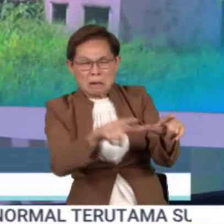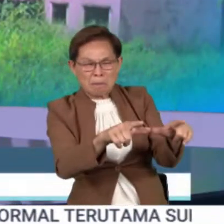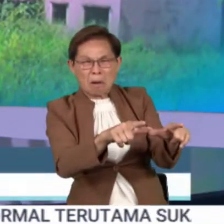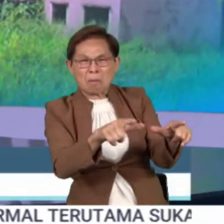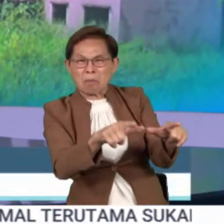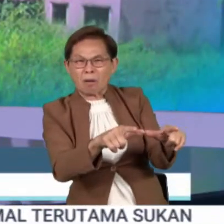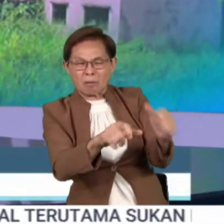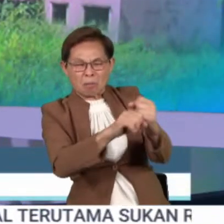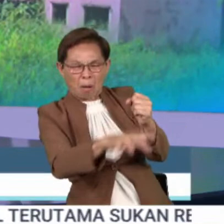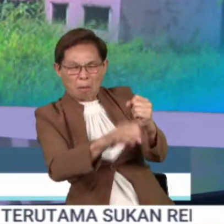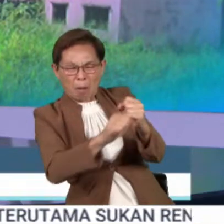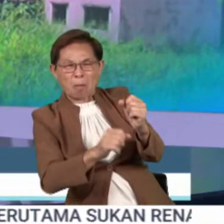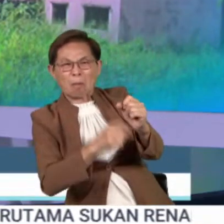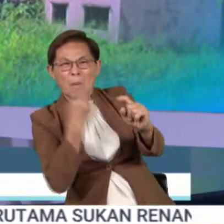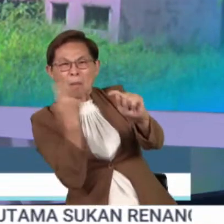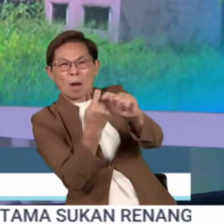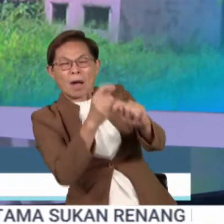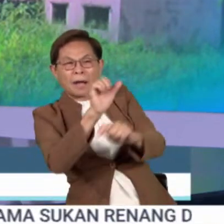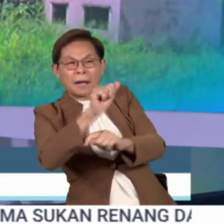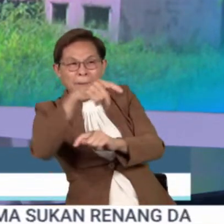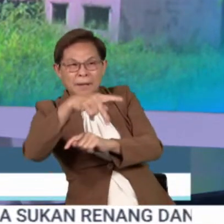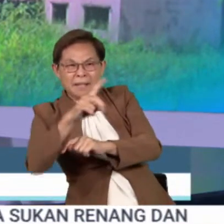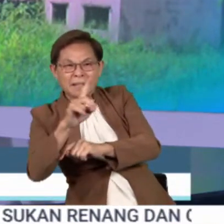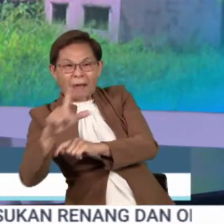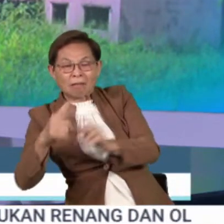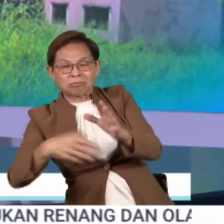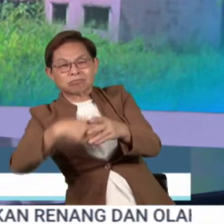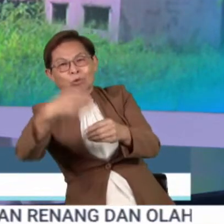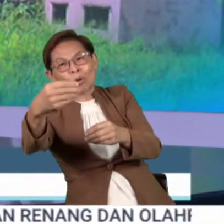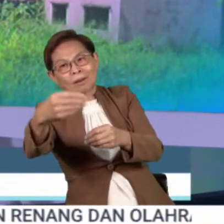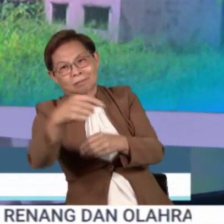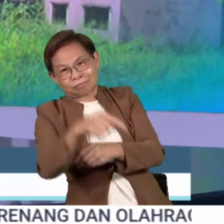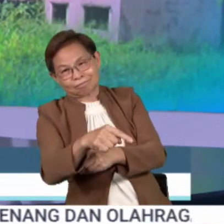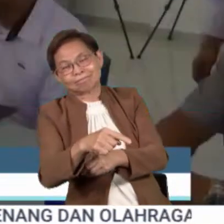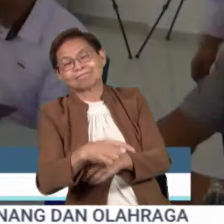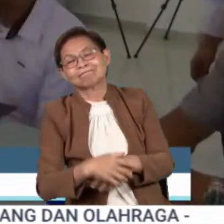pengiklanan pembangunan ipdl yang dikeluarkan